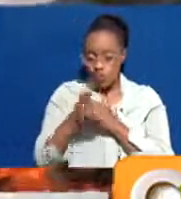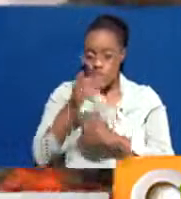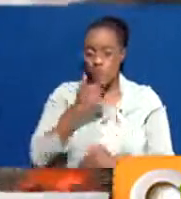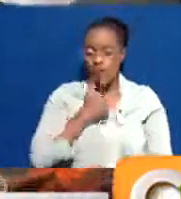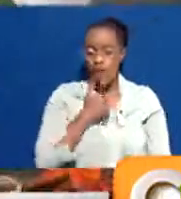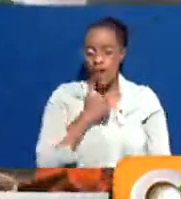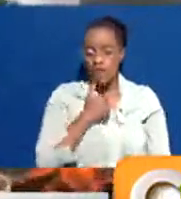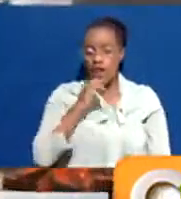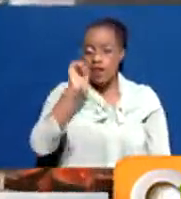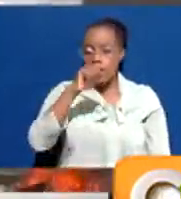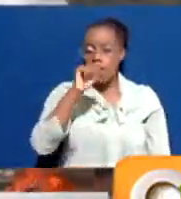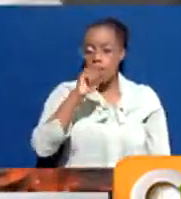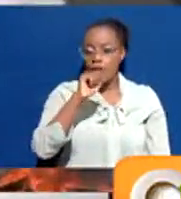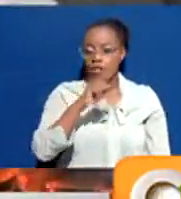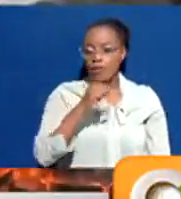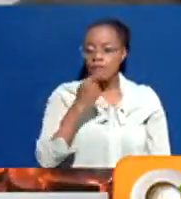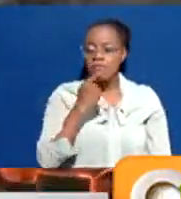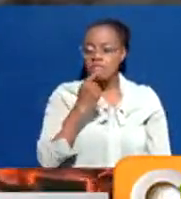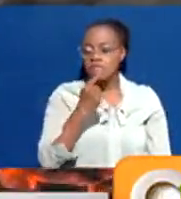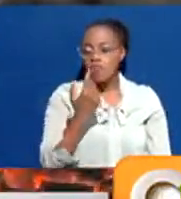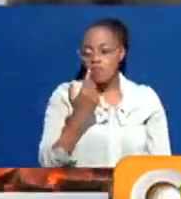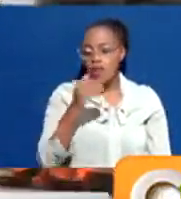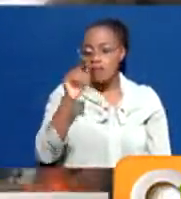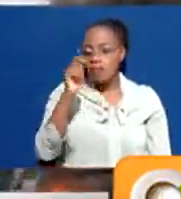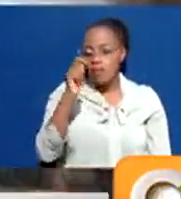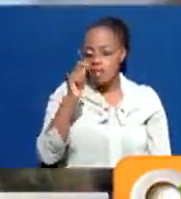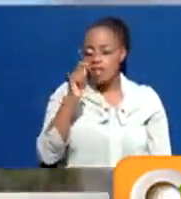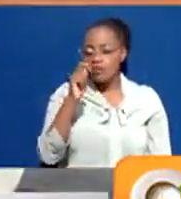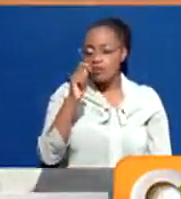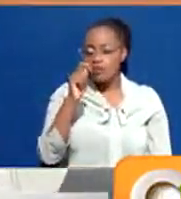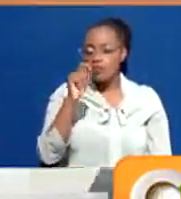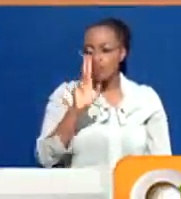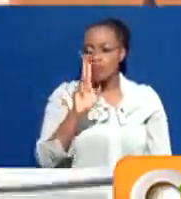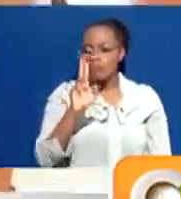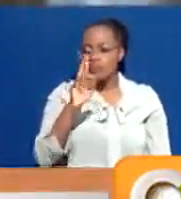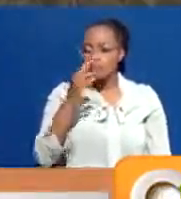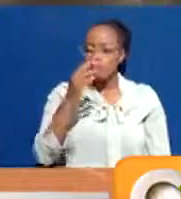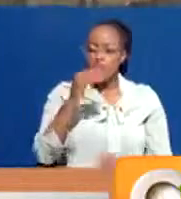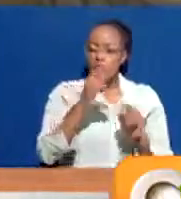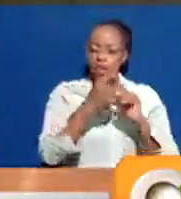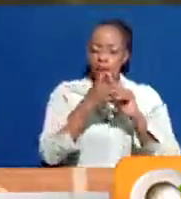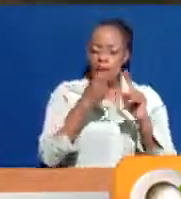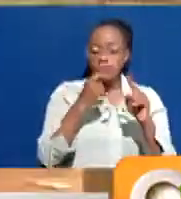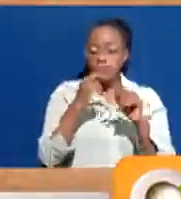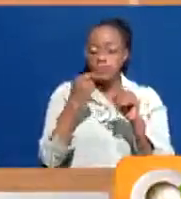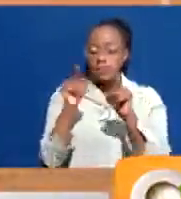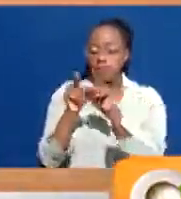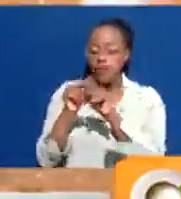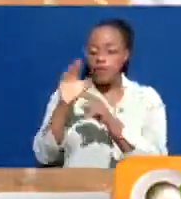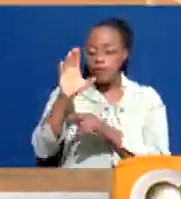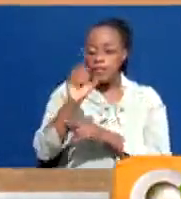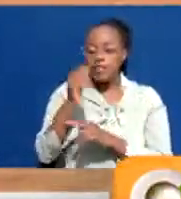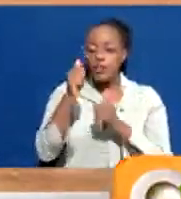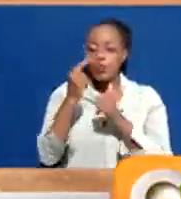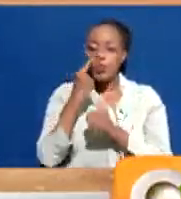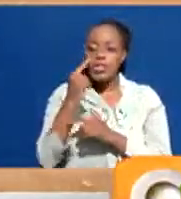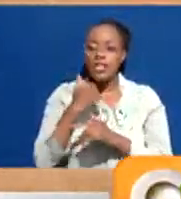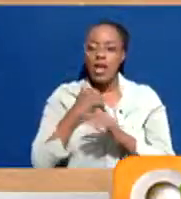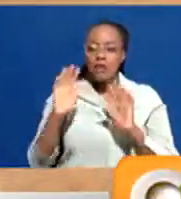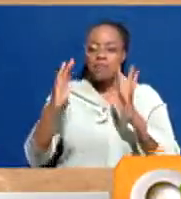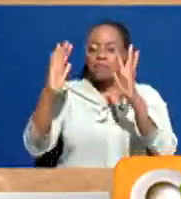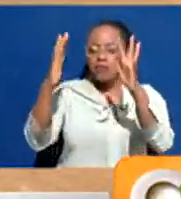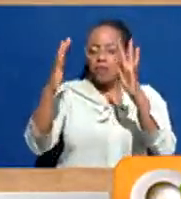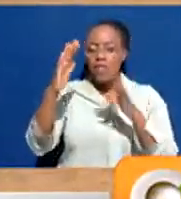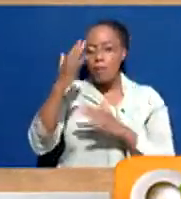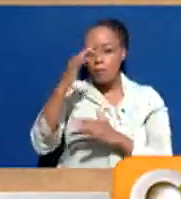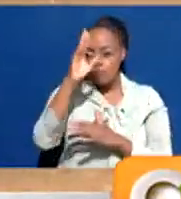Pia wameshtumu matamshi ya Rais William Ruto na Waziri wa Usalama Kithure Kindiki yaliyoonekana kupongeza